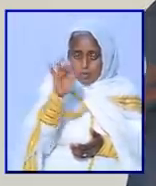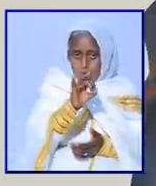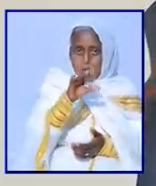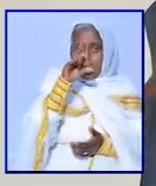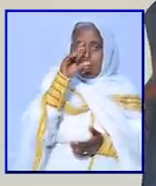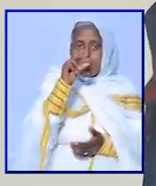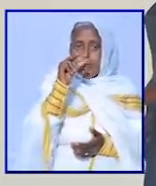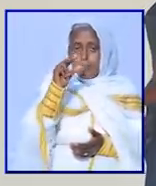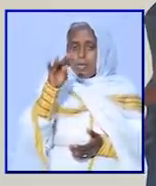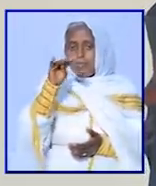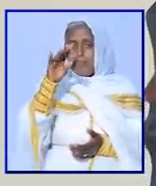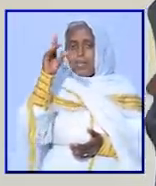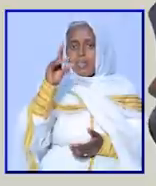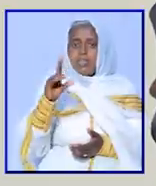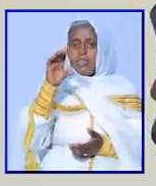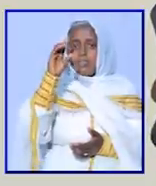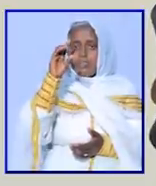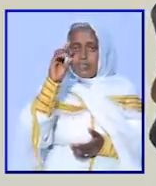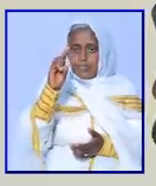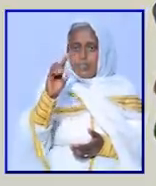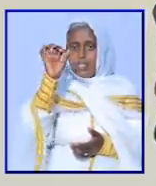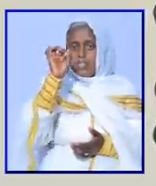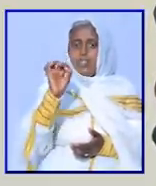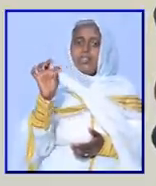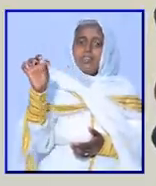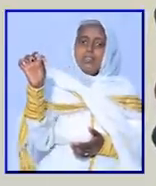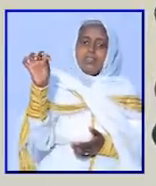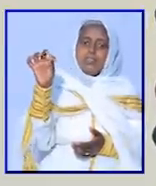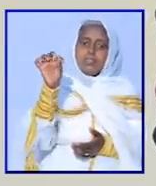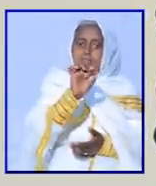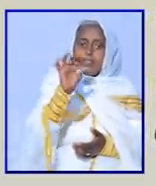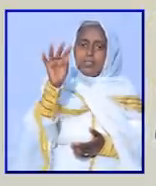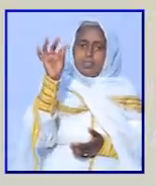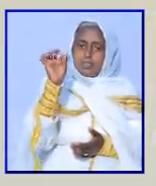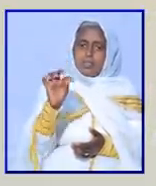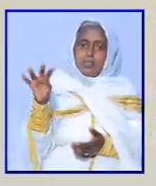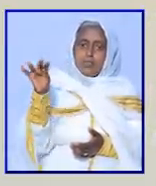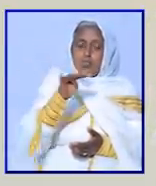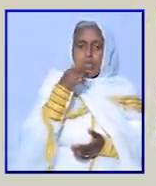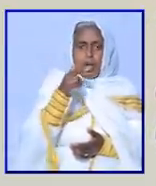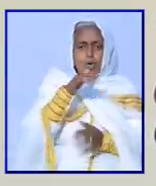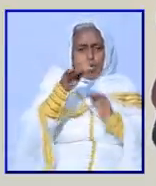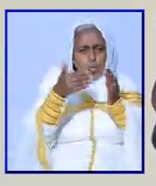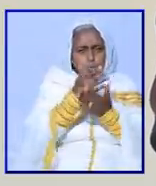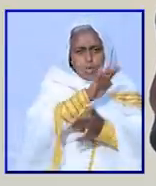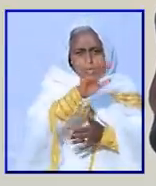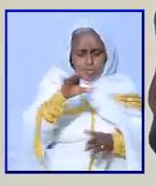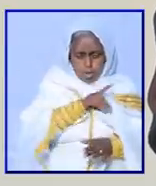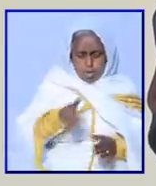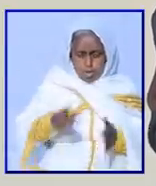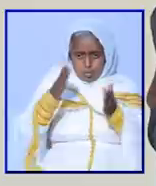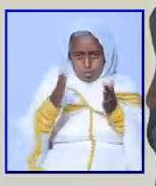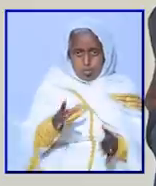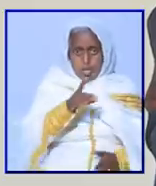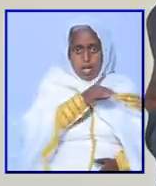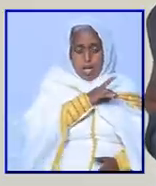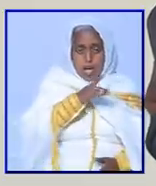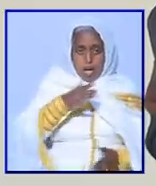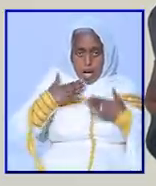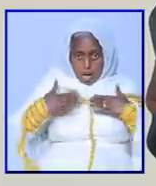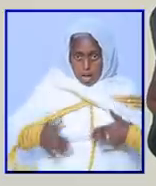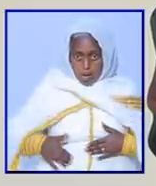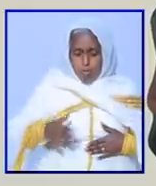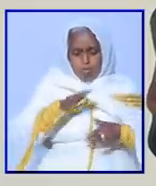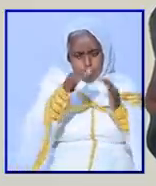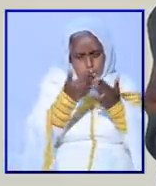ወአባሉ በመክፈልትክሙ ሁላችሁ የክርስቶስ አካል፣ ሁላችሁ